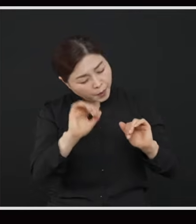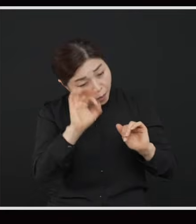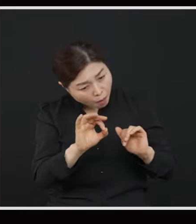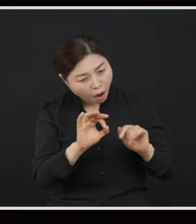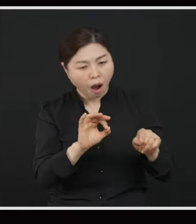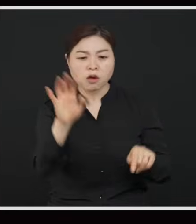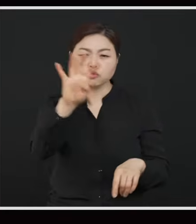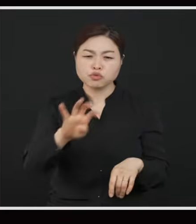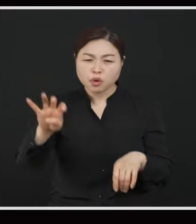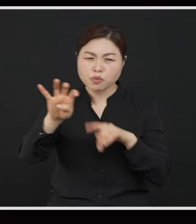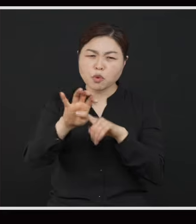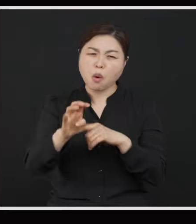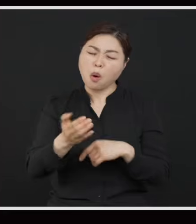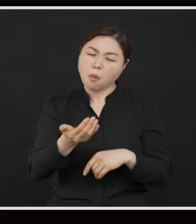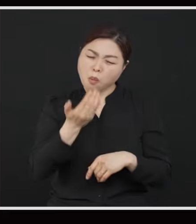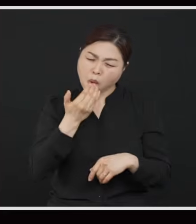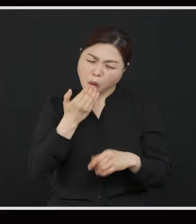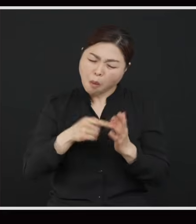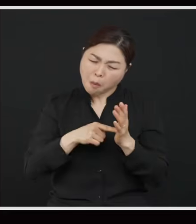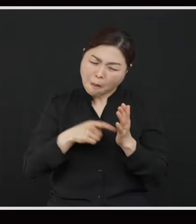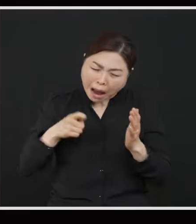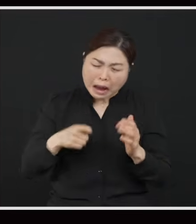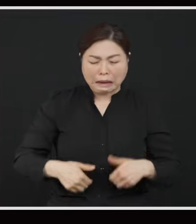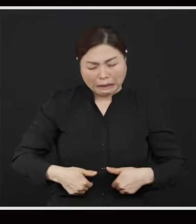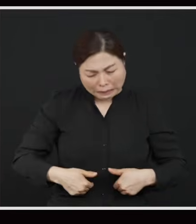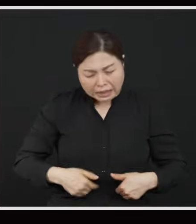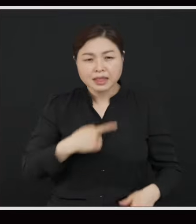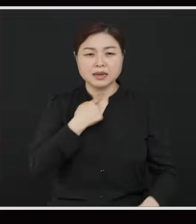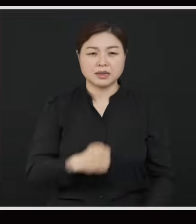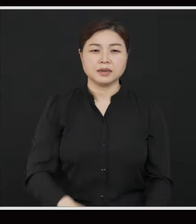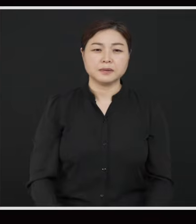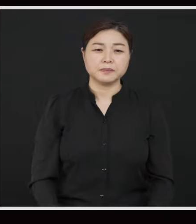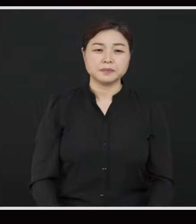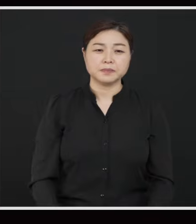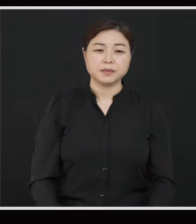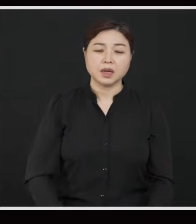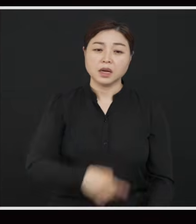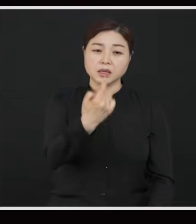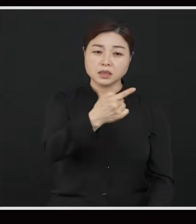유럽도 쫄쫄 굶었어요. 한번 말씀을 드릴까요?